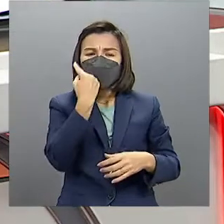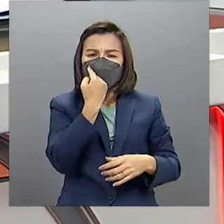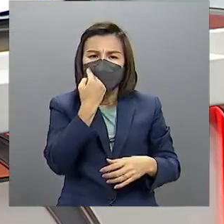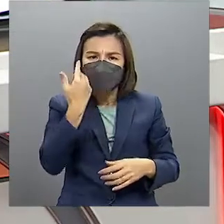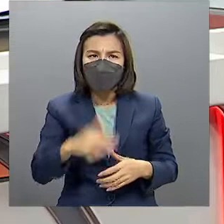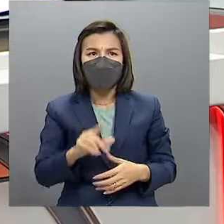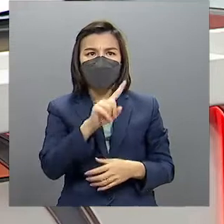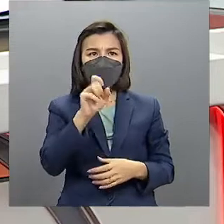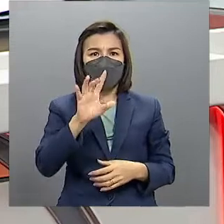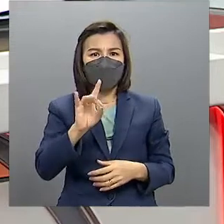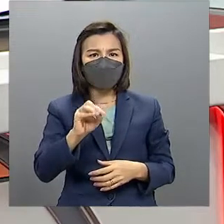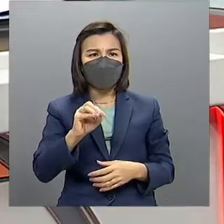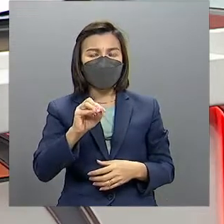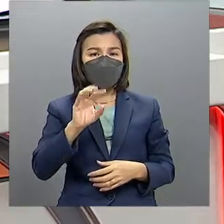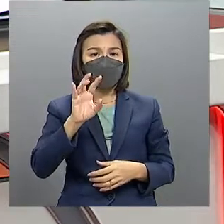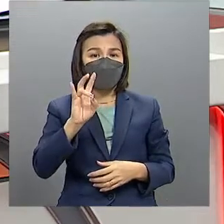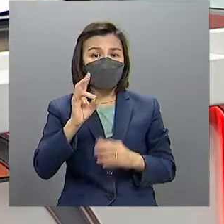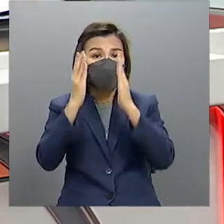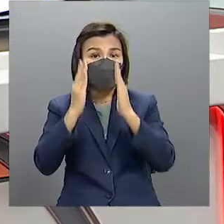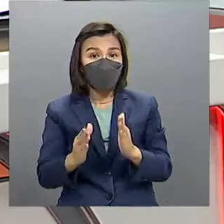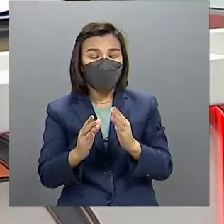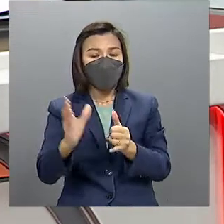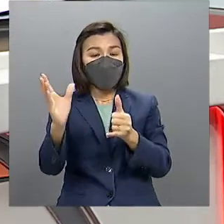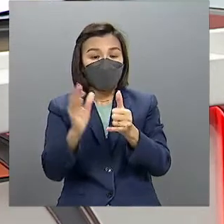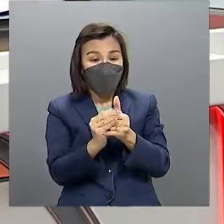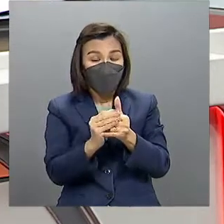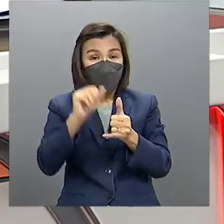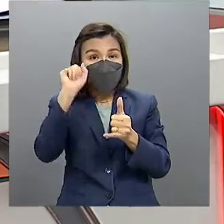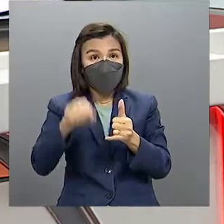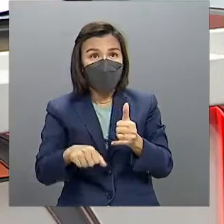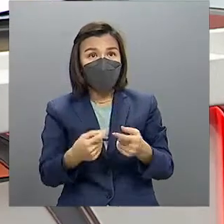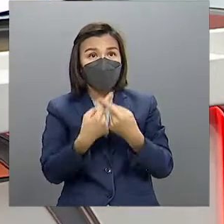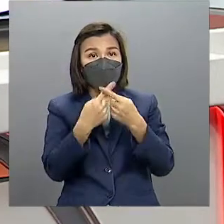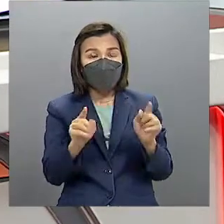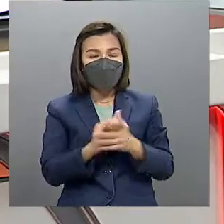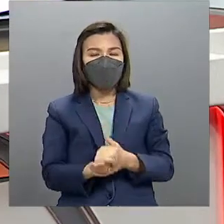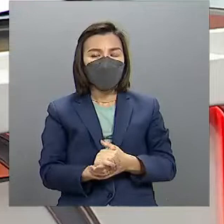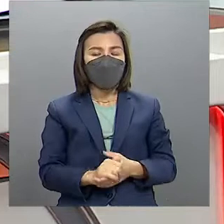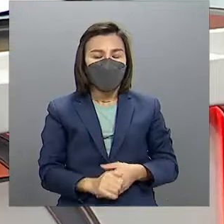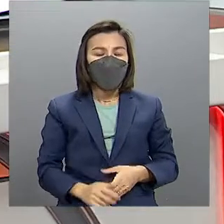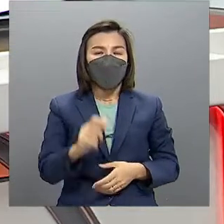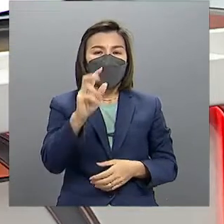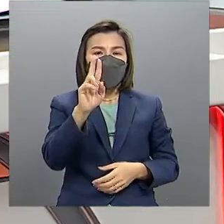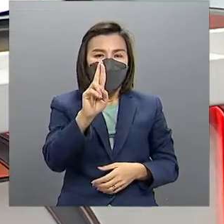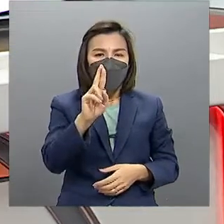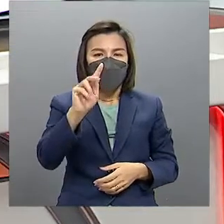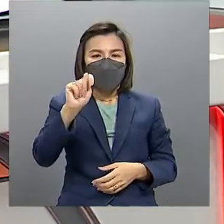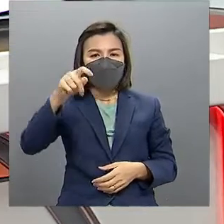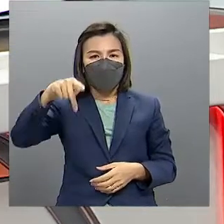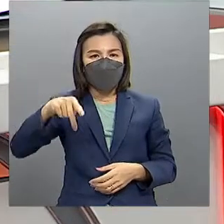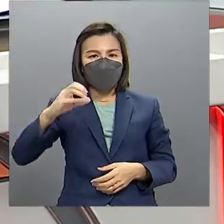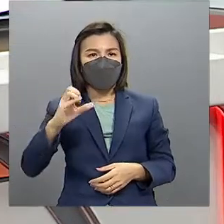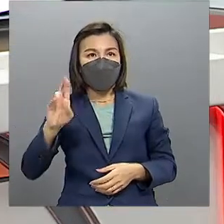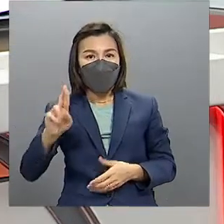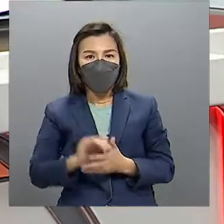คนว่าติดเชื้อพอไปตรวจซ้ำด้วยวิธีการ RT-PCR พบการติดเชื้อเพียงแค่92คนทำให้มีความเป็นไ